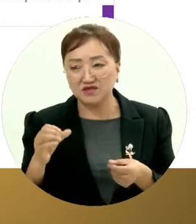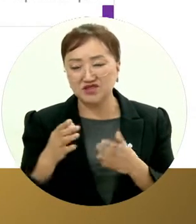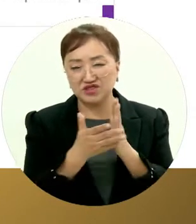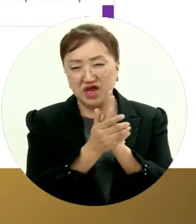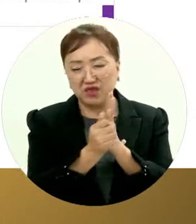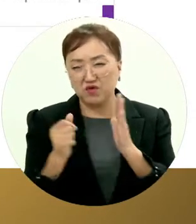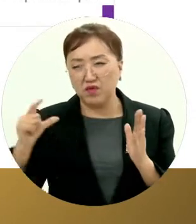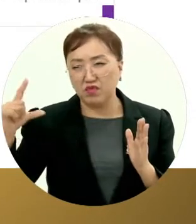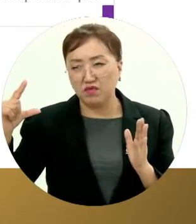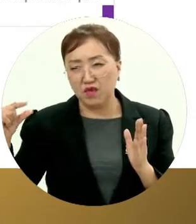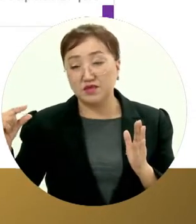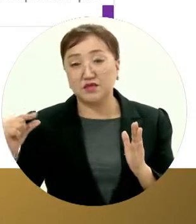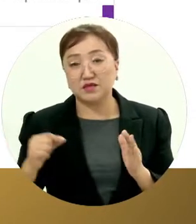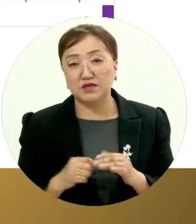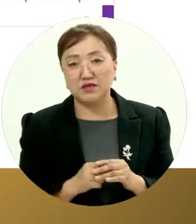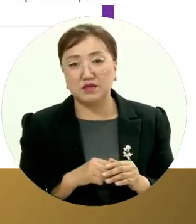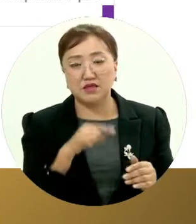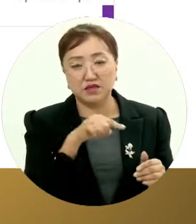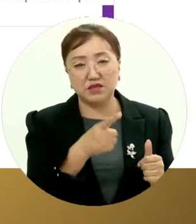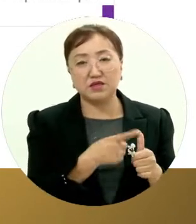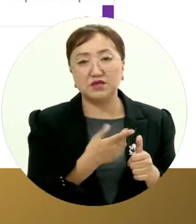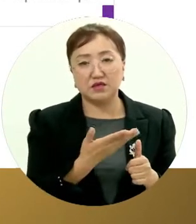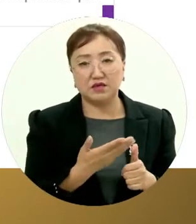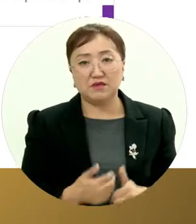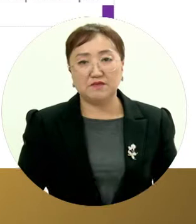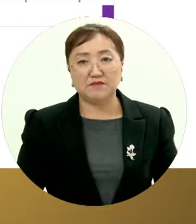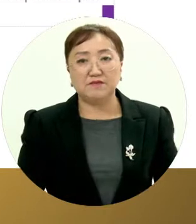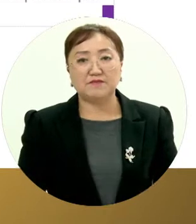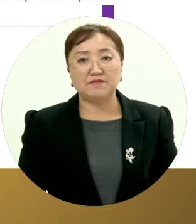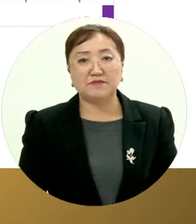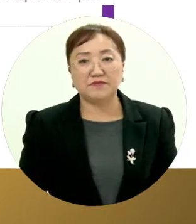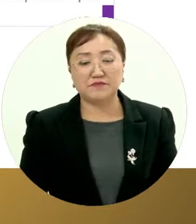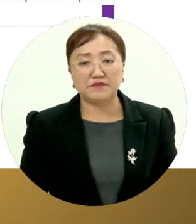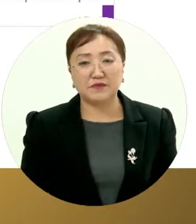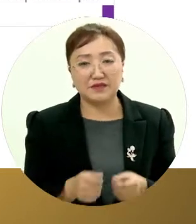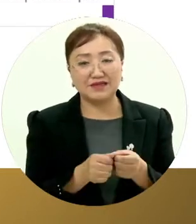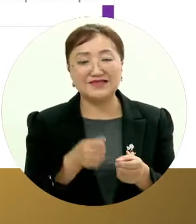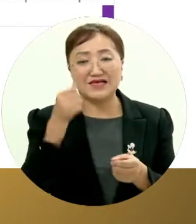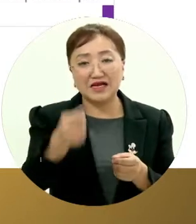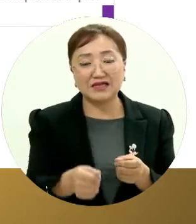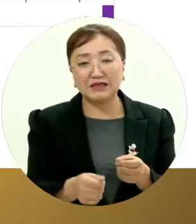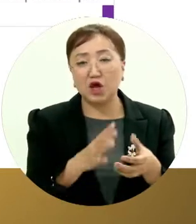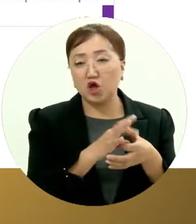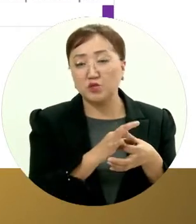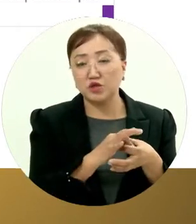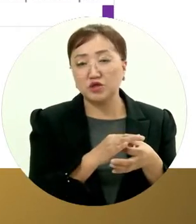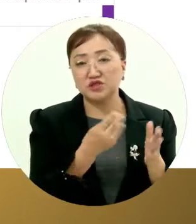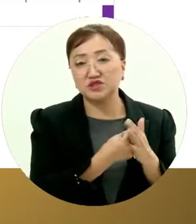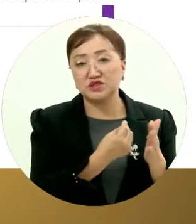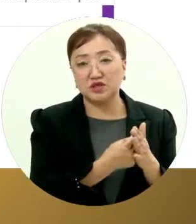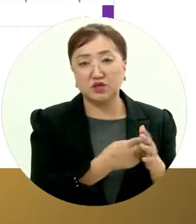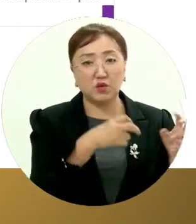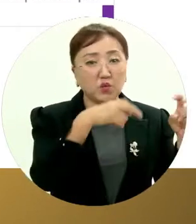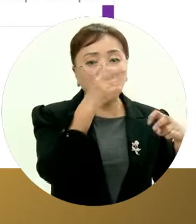Энийг эрэлтээс үүдэлтэй инфляц гэж нэр. За зардлаас үүдэлтэй инфляц нь